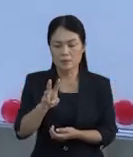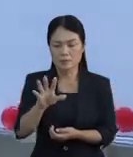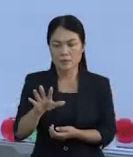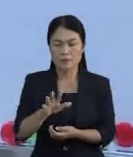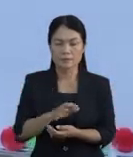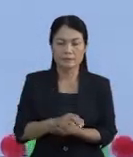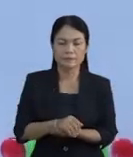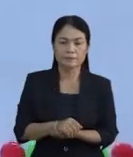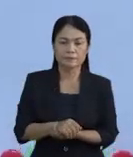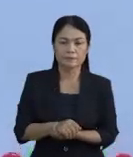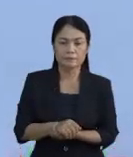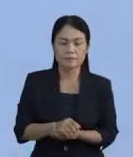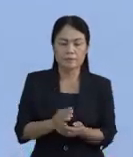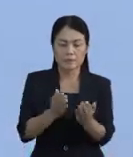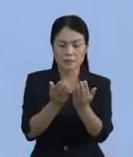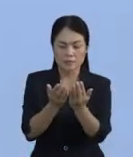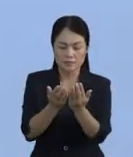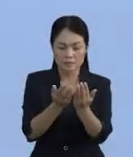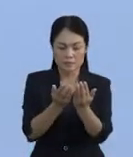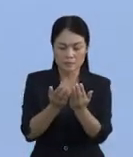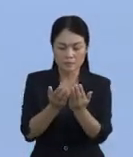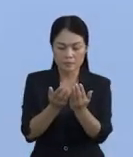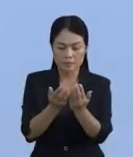sập pram chứng dịch an thá